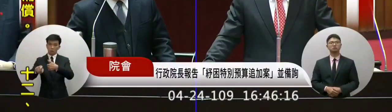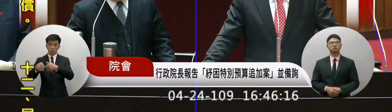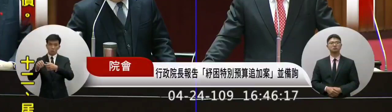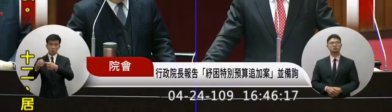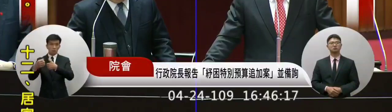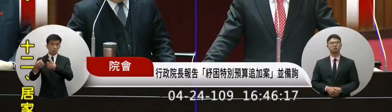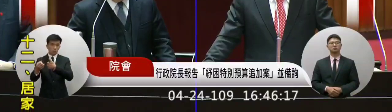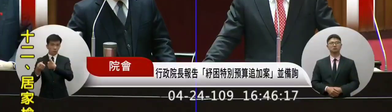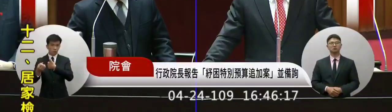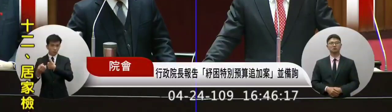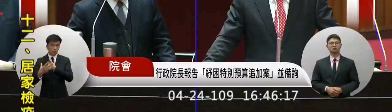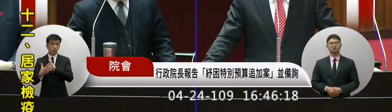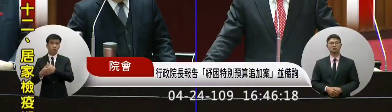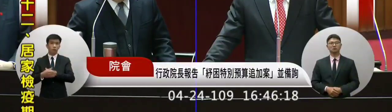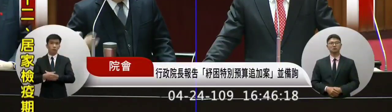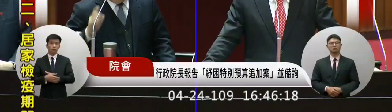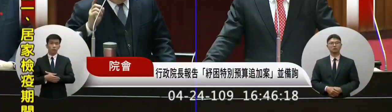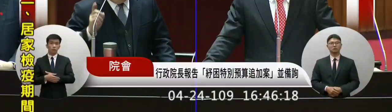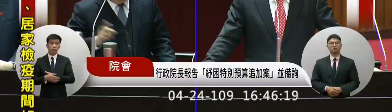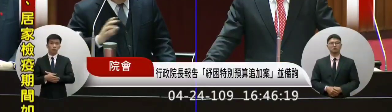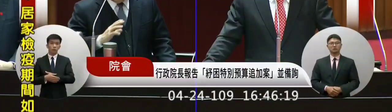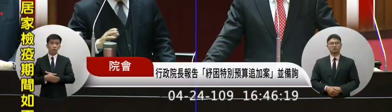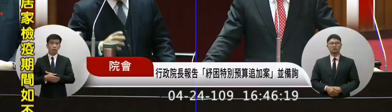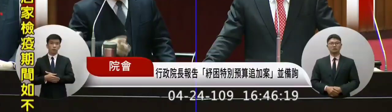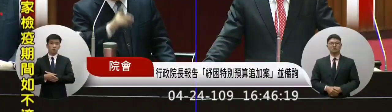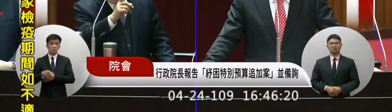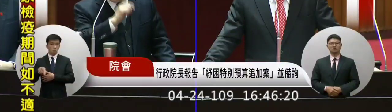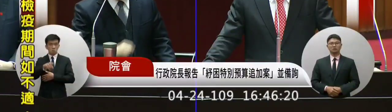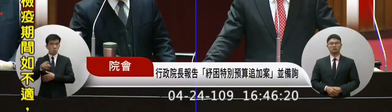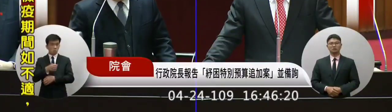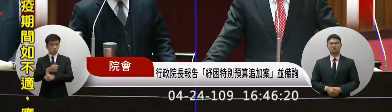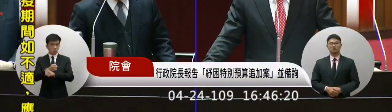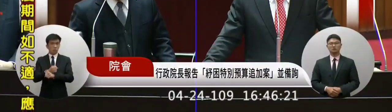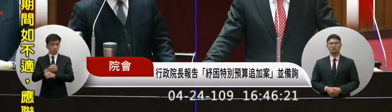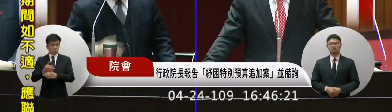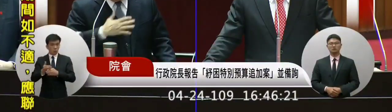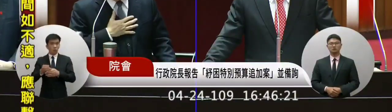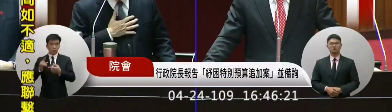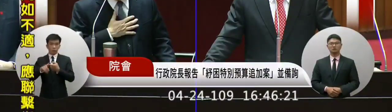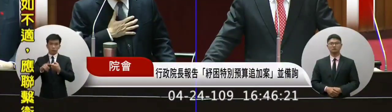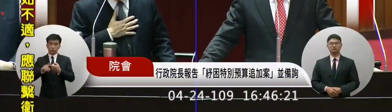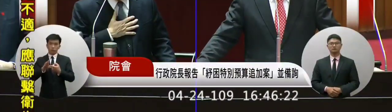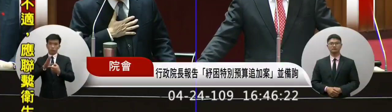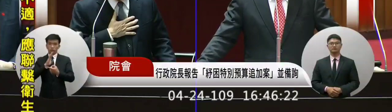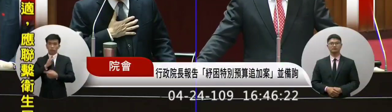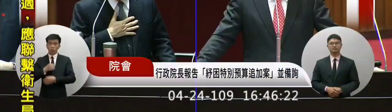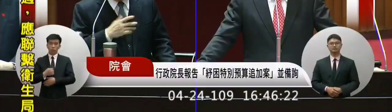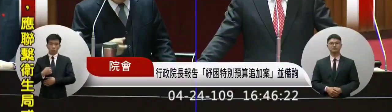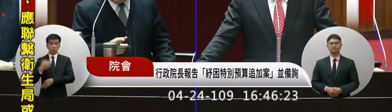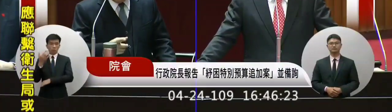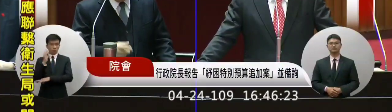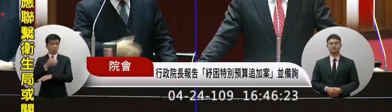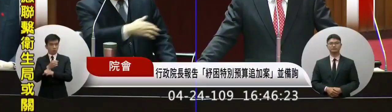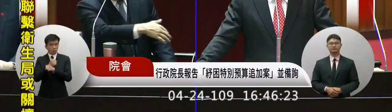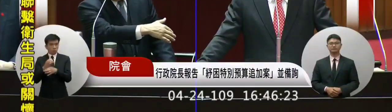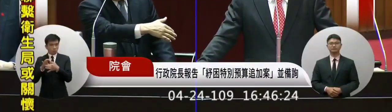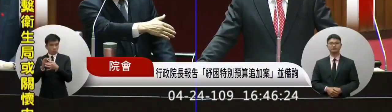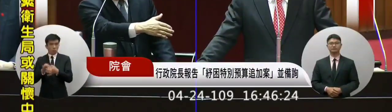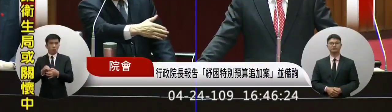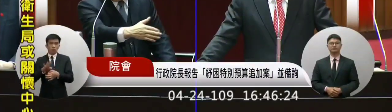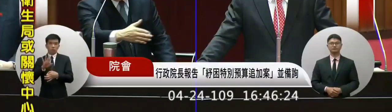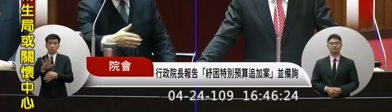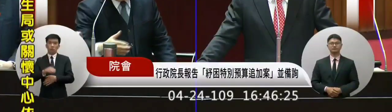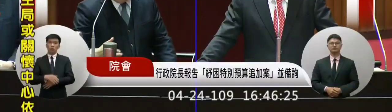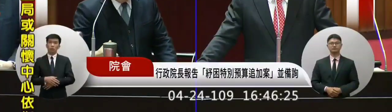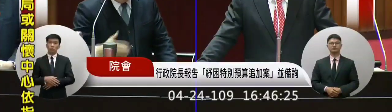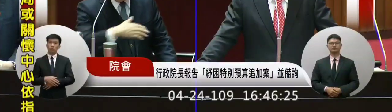点都不能掉以轻心，这是很对的，所以我们一直战战兢兢。另外我们